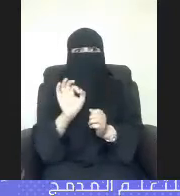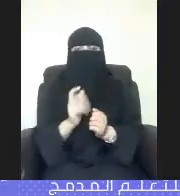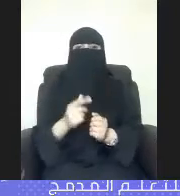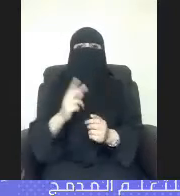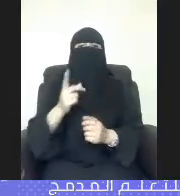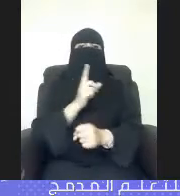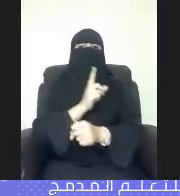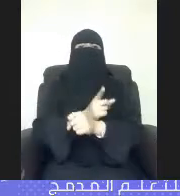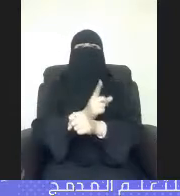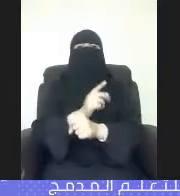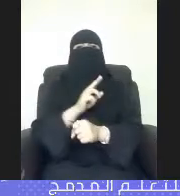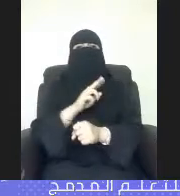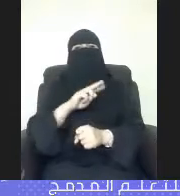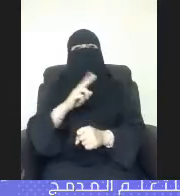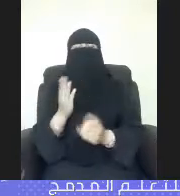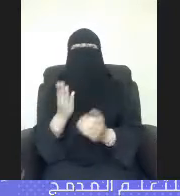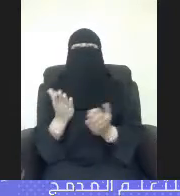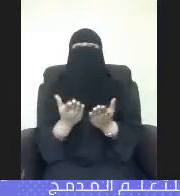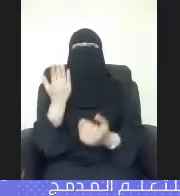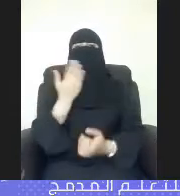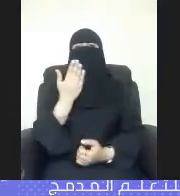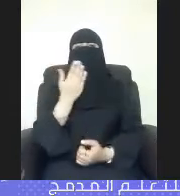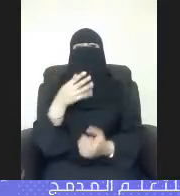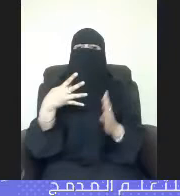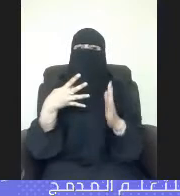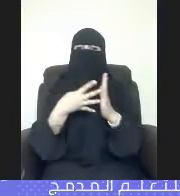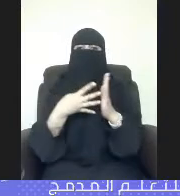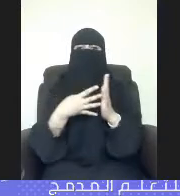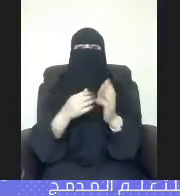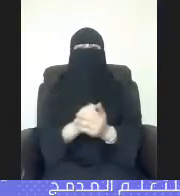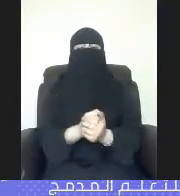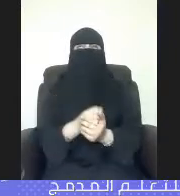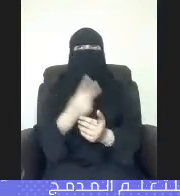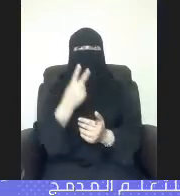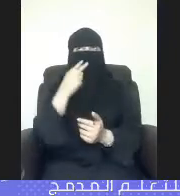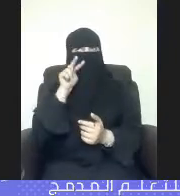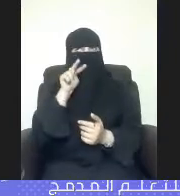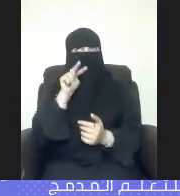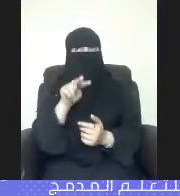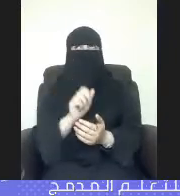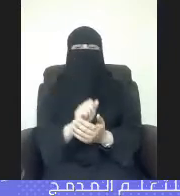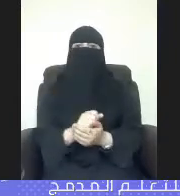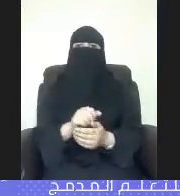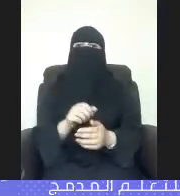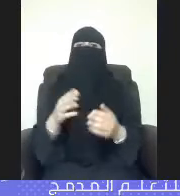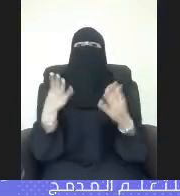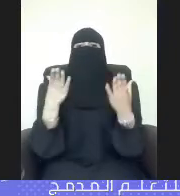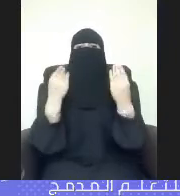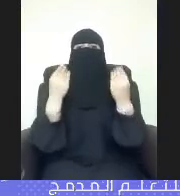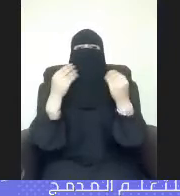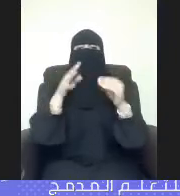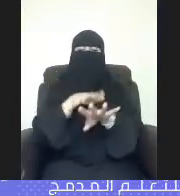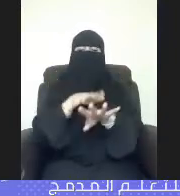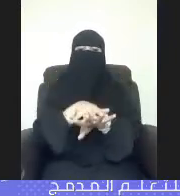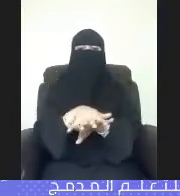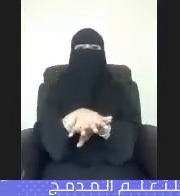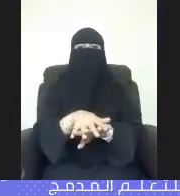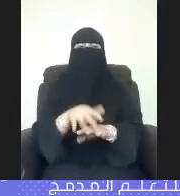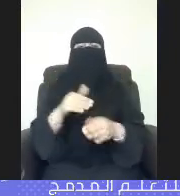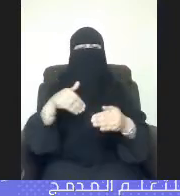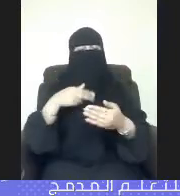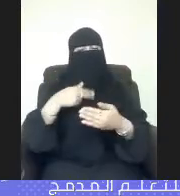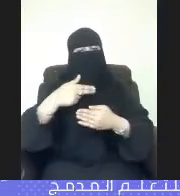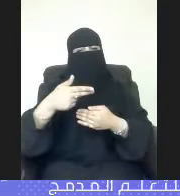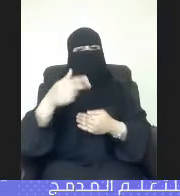وكيفية معالجتها واستشراف مستقبل التعلم المدمج، تماشياً مع توجه الوزارة وسعياً